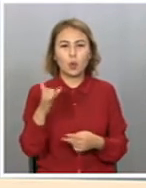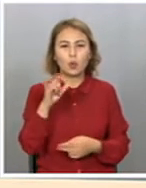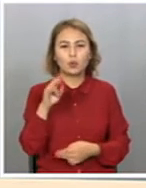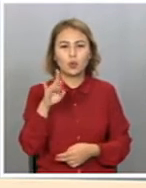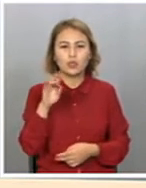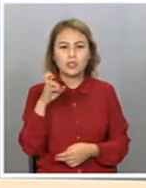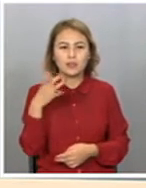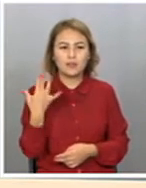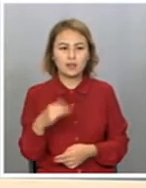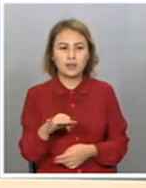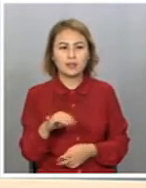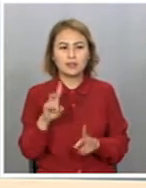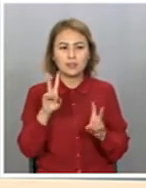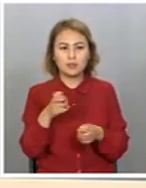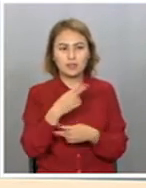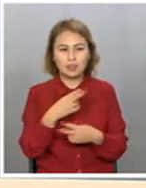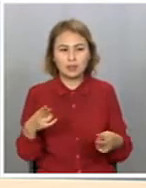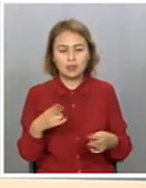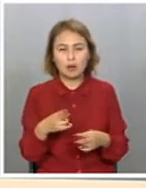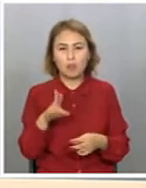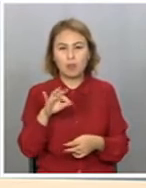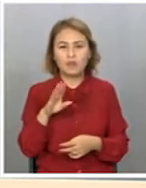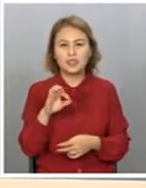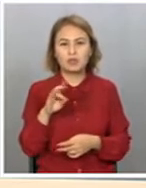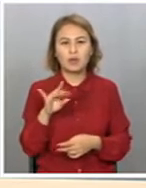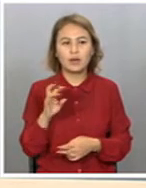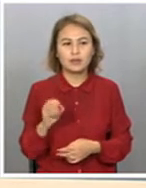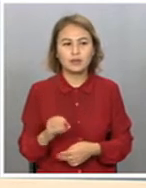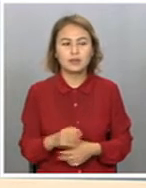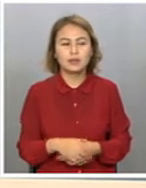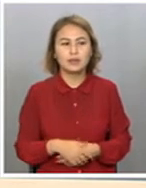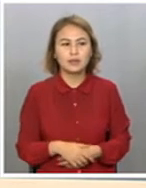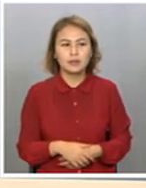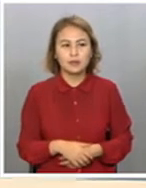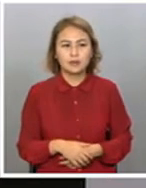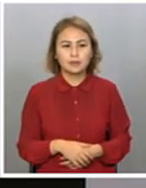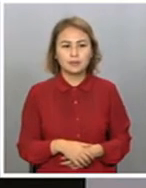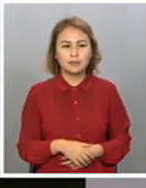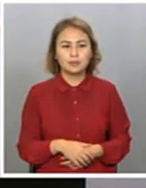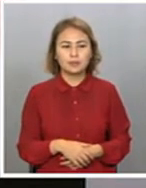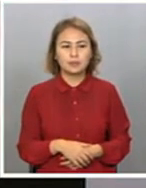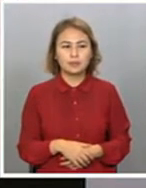художественный, тип текста – повествование.